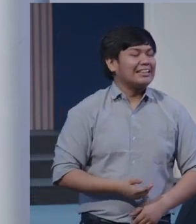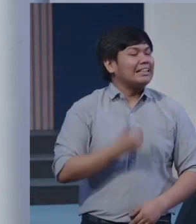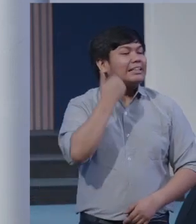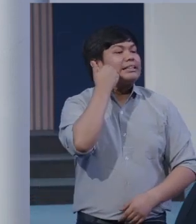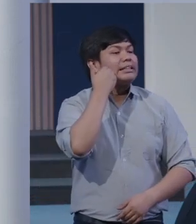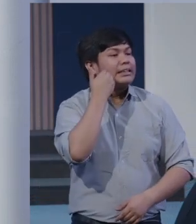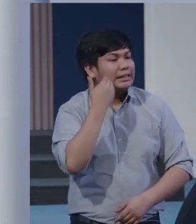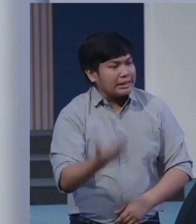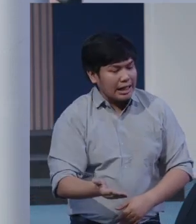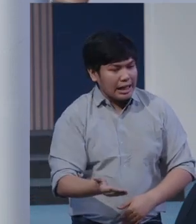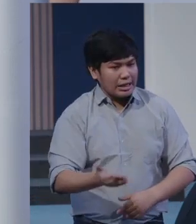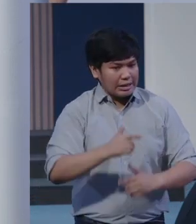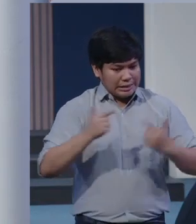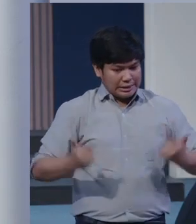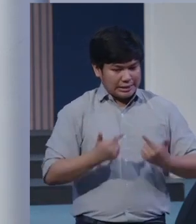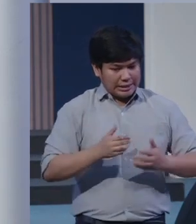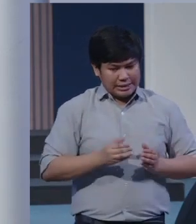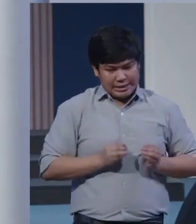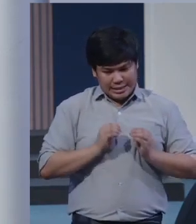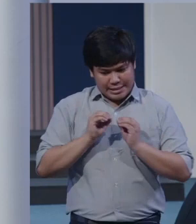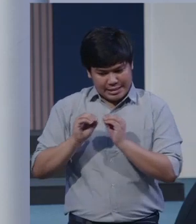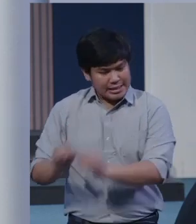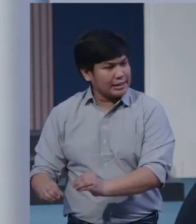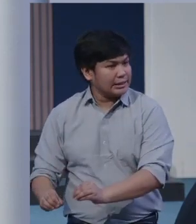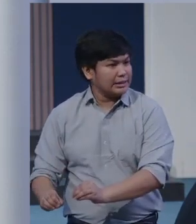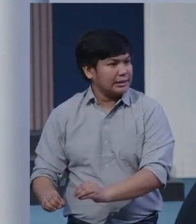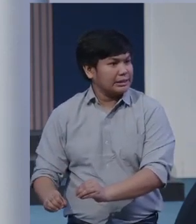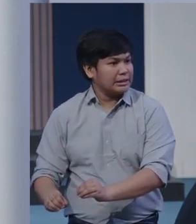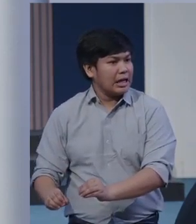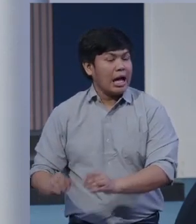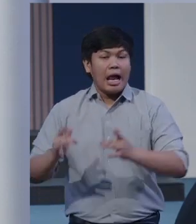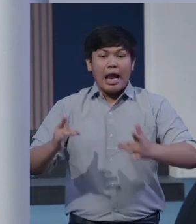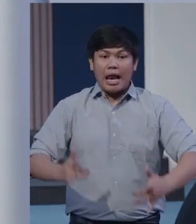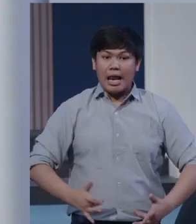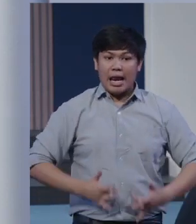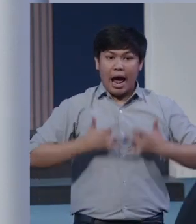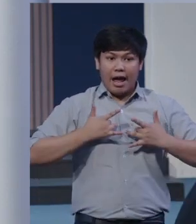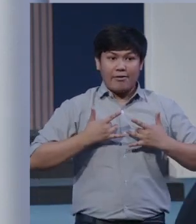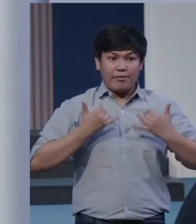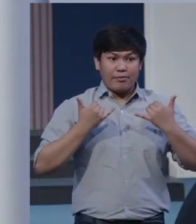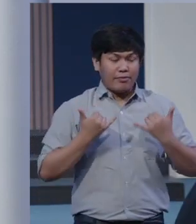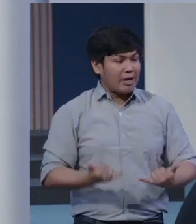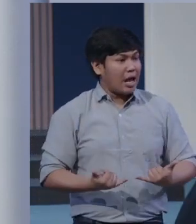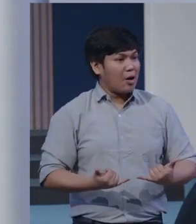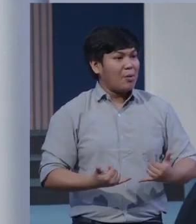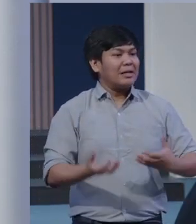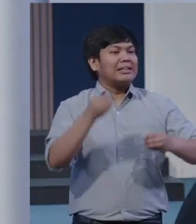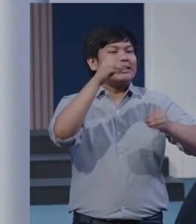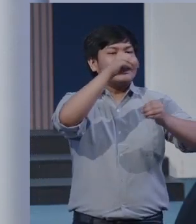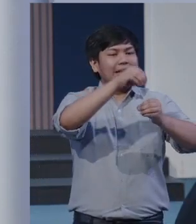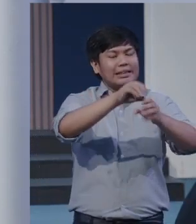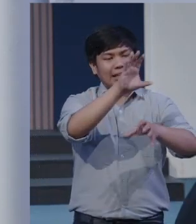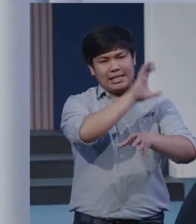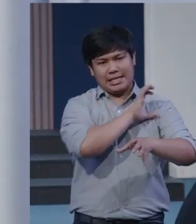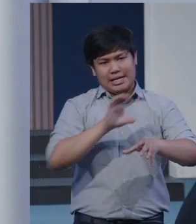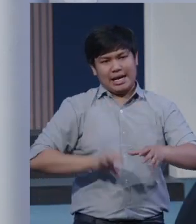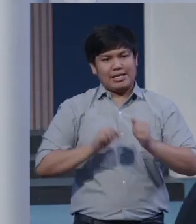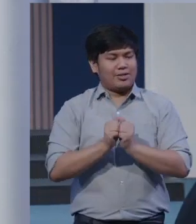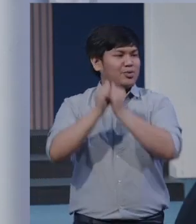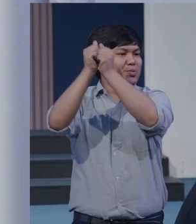you have died and your life is hidden in Christ with Christ